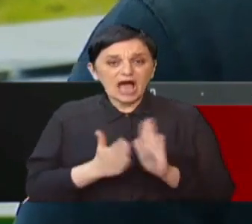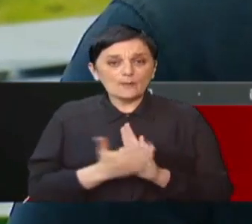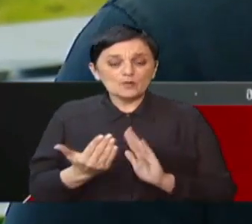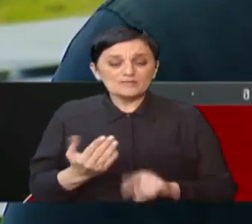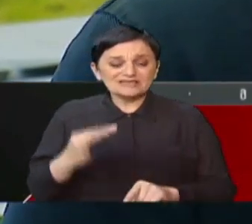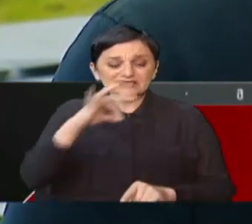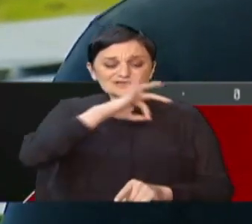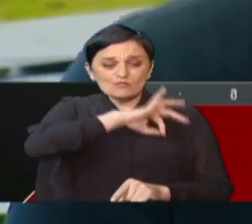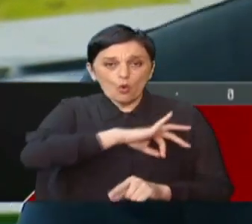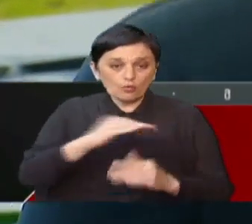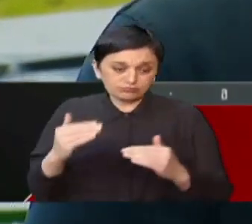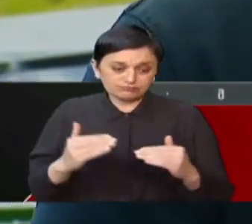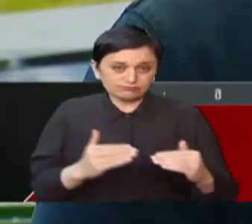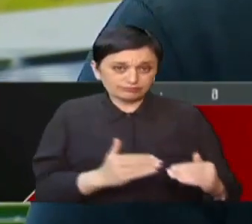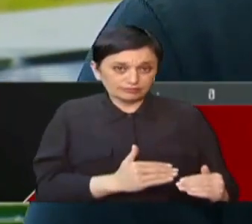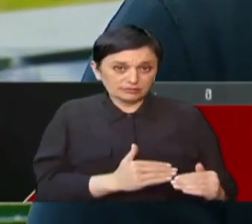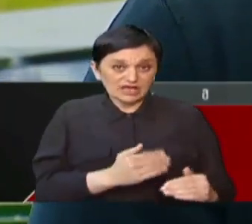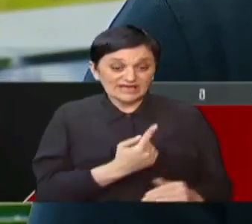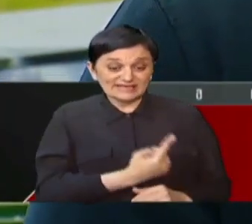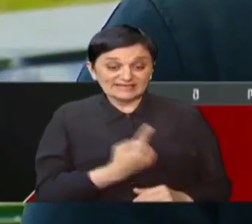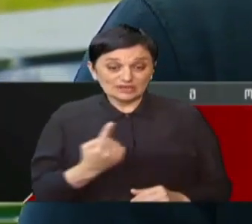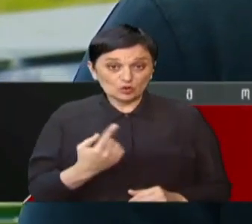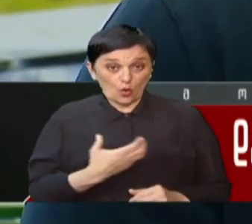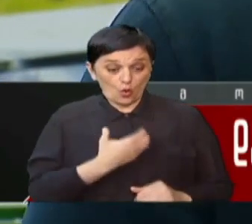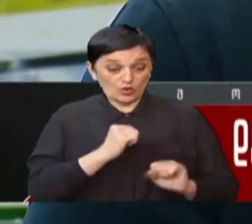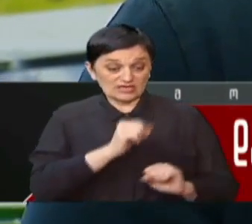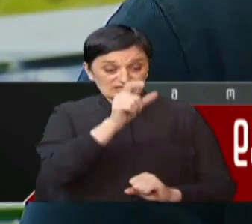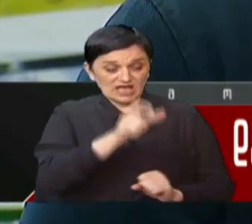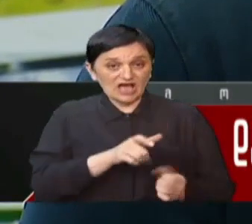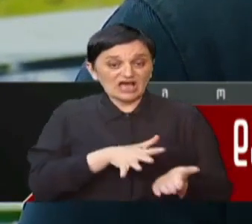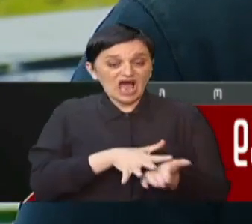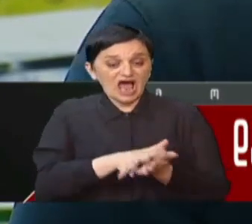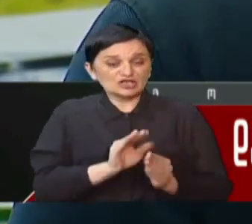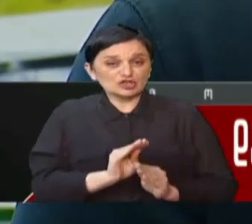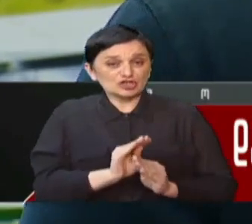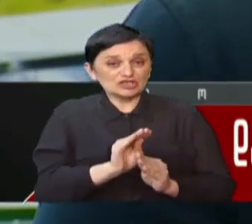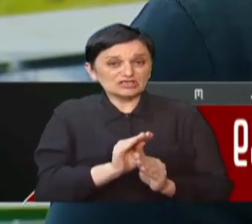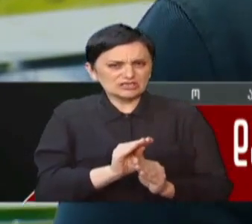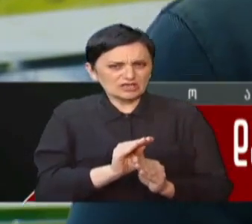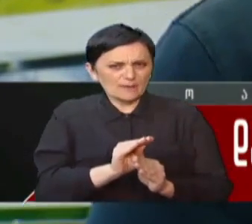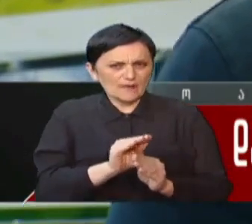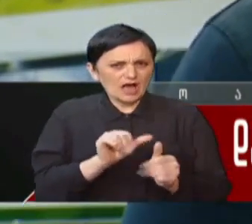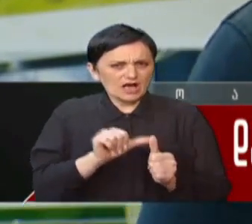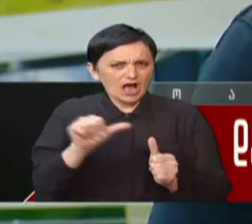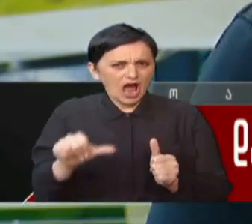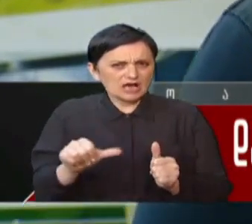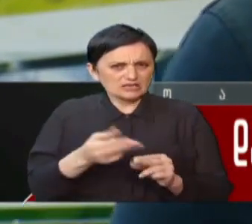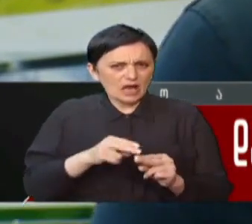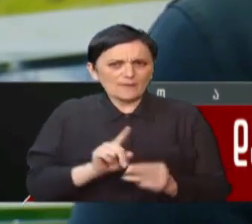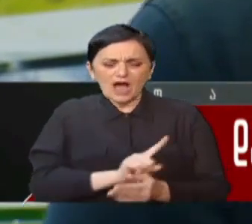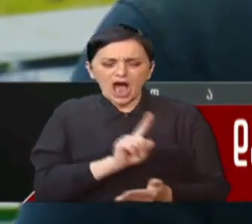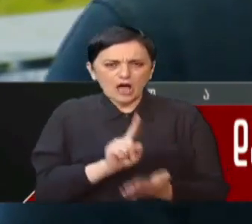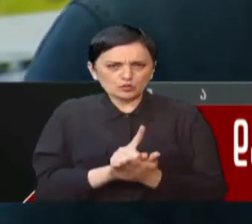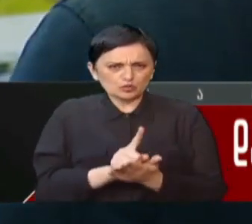მოგების მაჩვენებელი ქვევით მოდის და თითეული დაზღვევულისთვის გაწეული ხარჯი იზრდება. და გარდა ამისა, აუცილებელია,